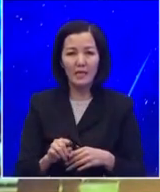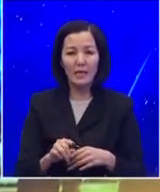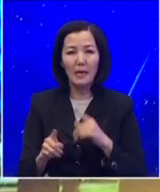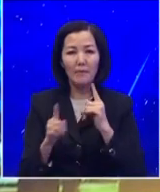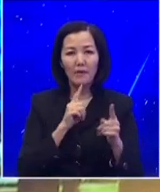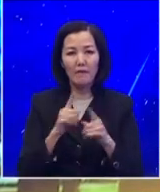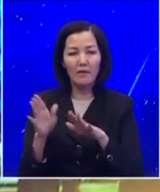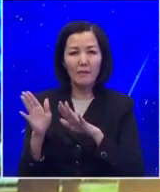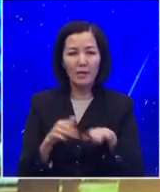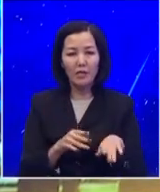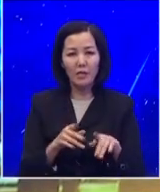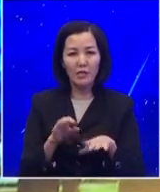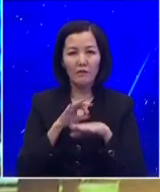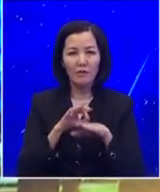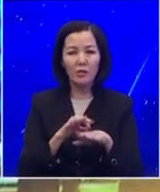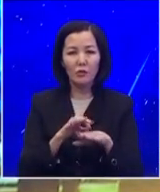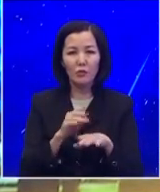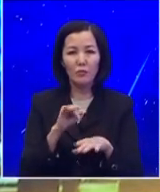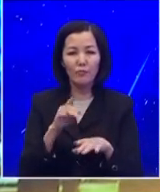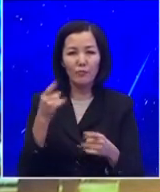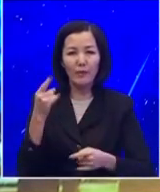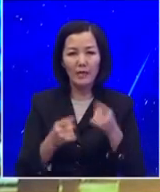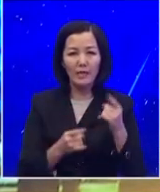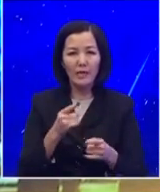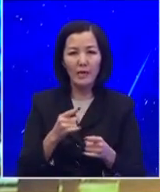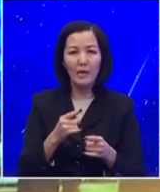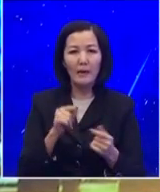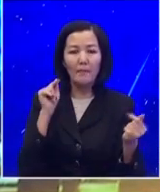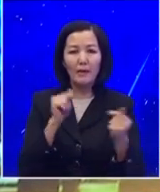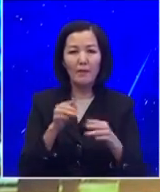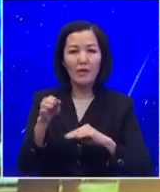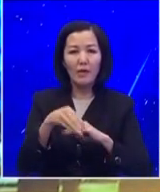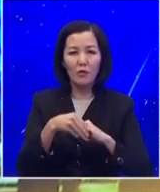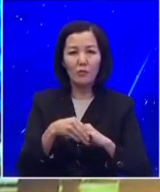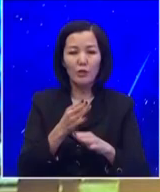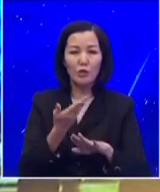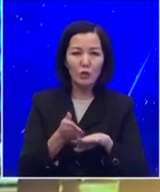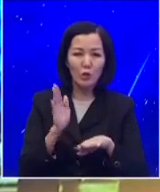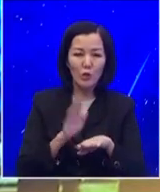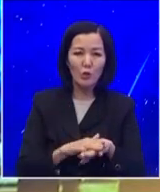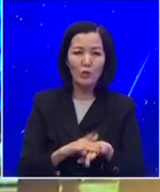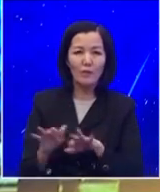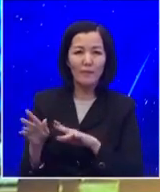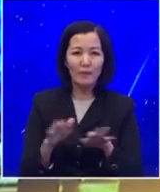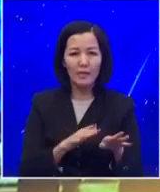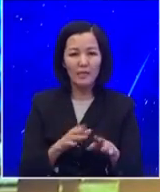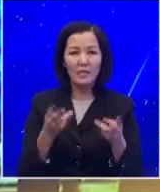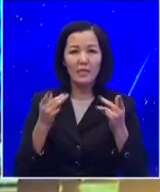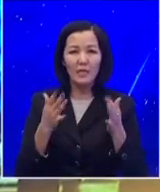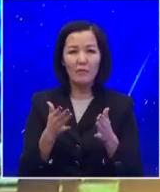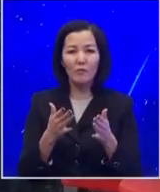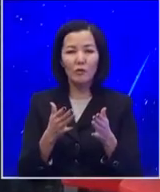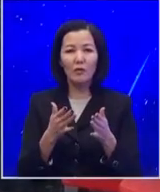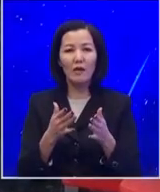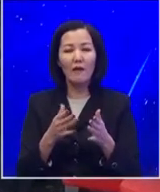брифинга, прошедшего на площадке ШТСУ Медиа. По его словам, борьба с коррупцией – это сложный и многогранный процесс,